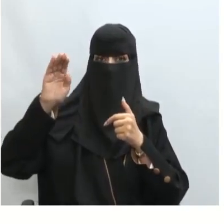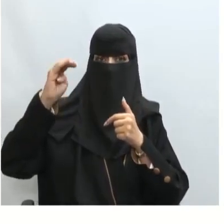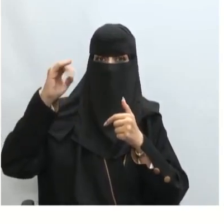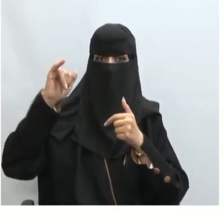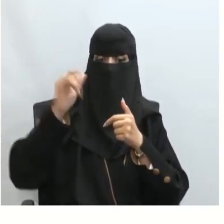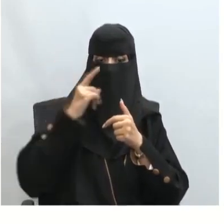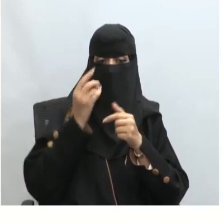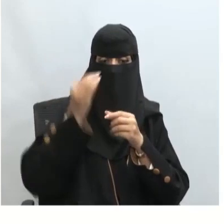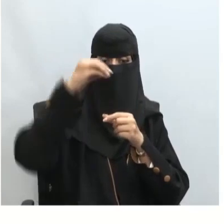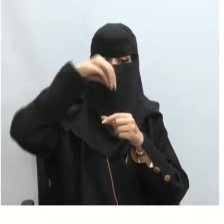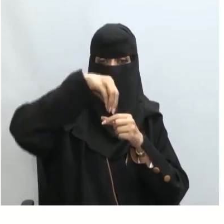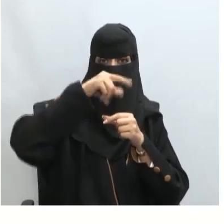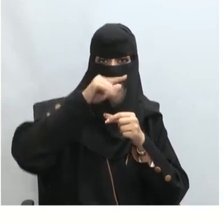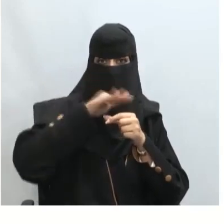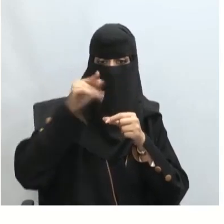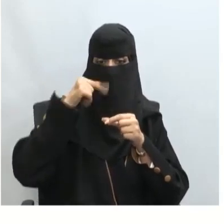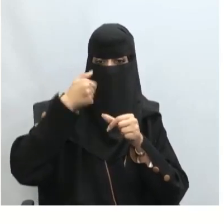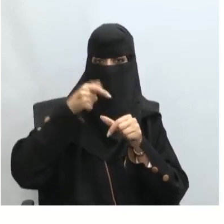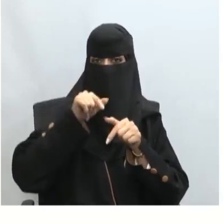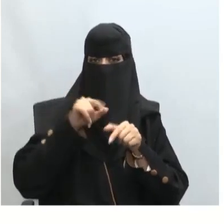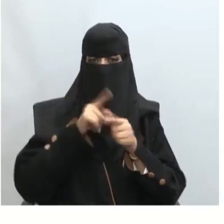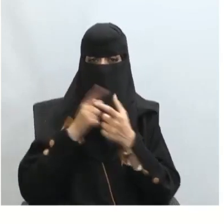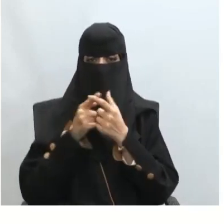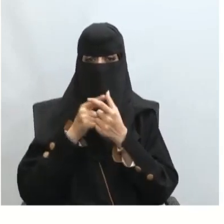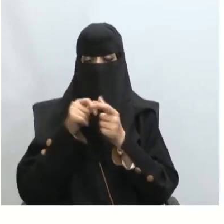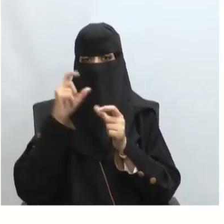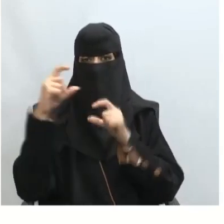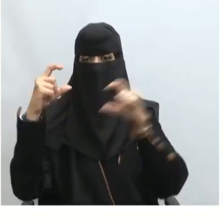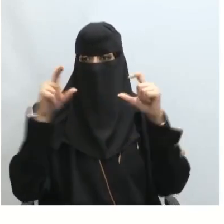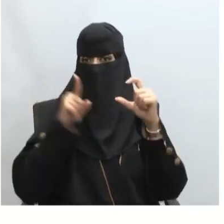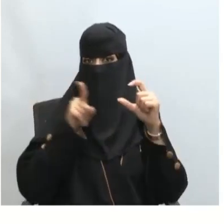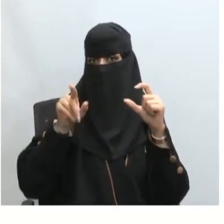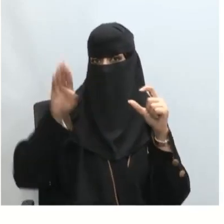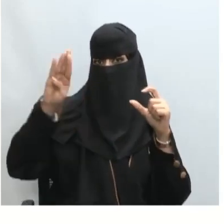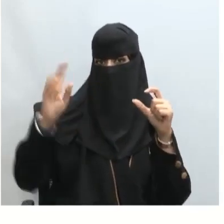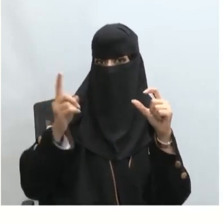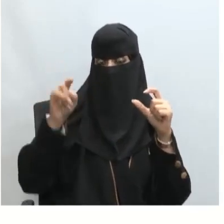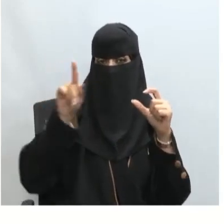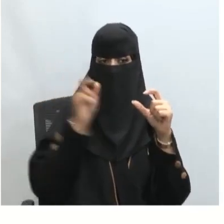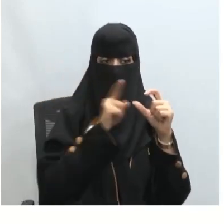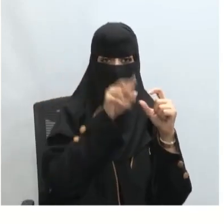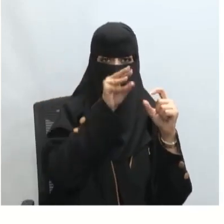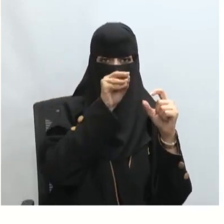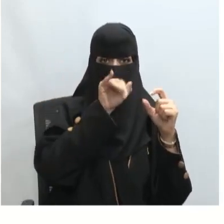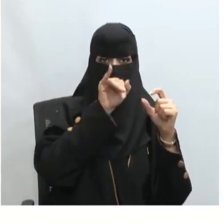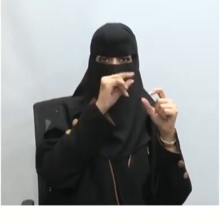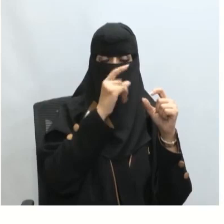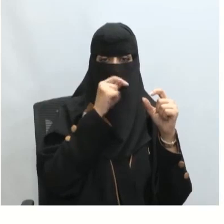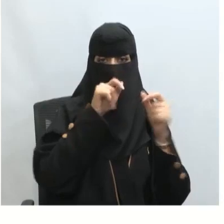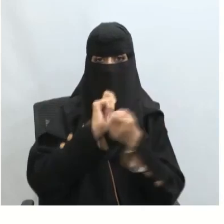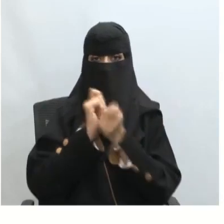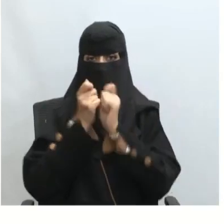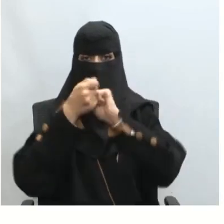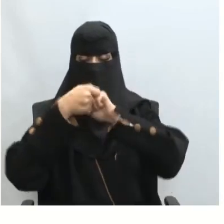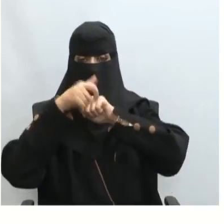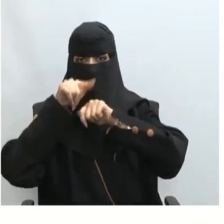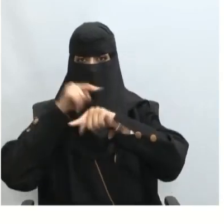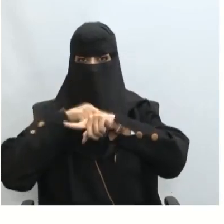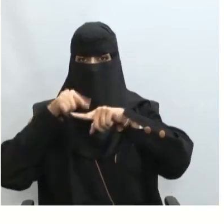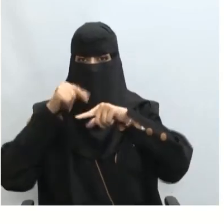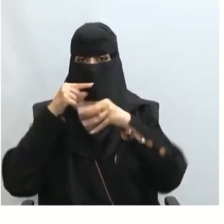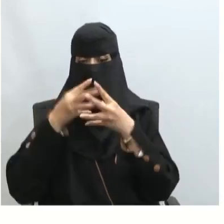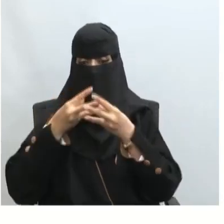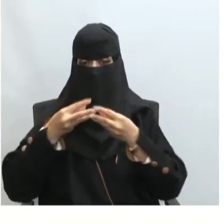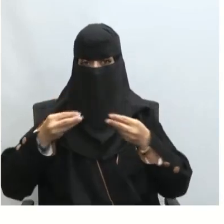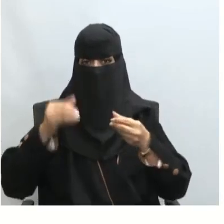سيدخل الاكسجين ما بين الكربون والهيدروجين سيتحول الميثانال الى